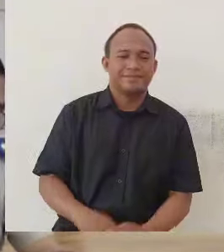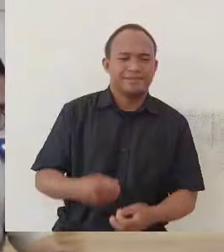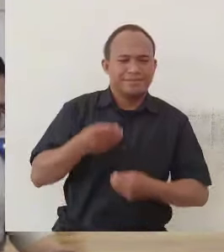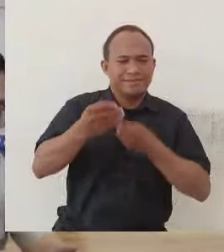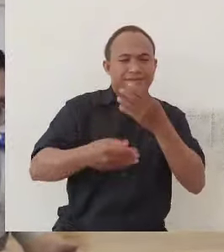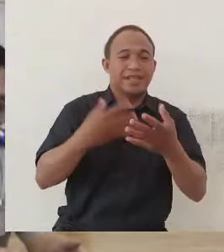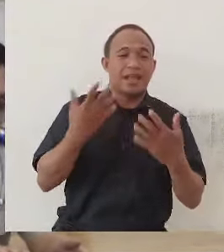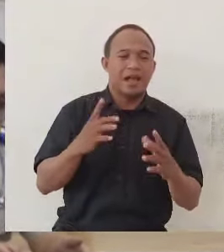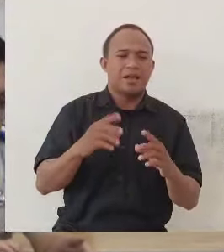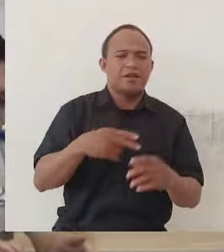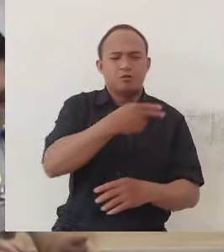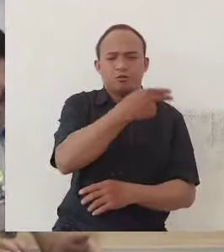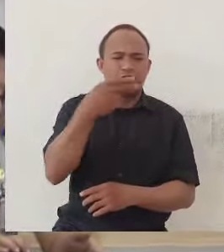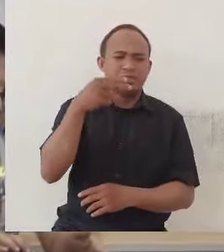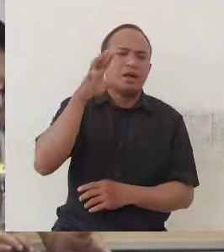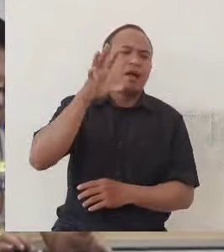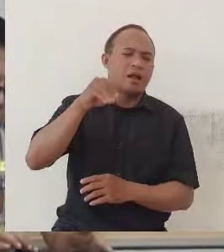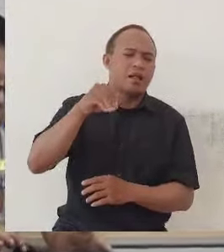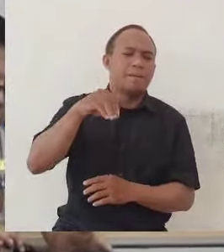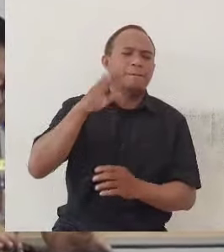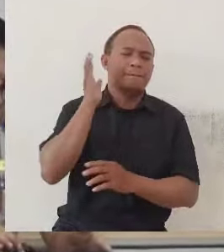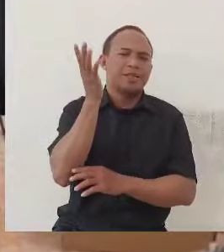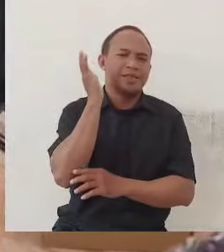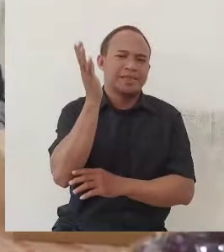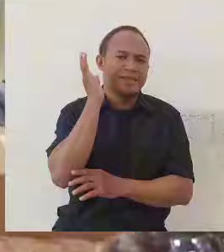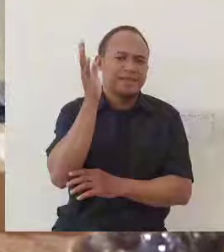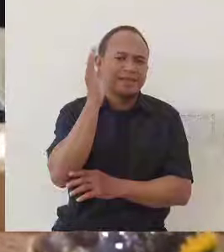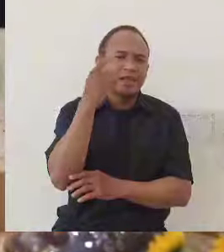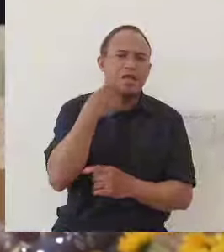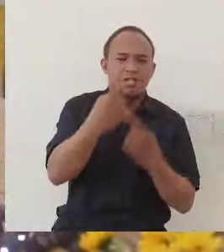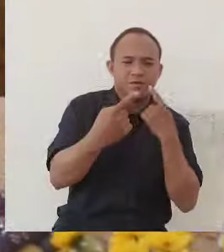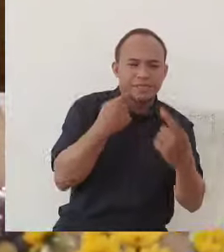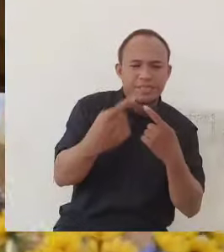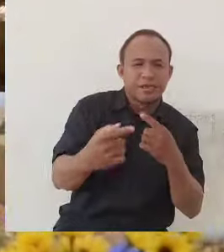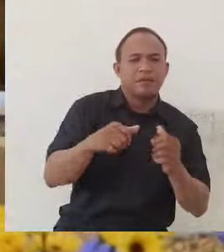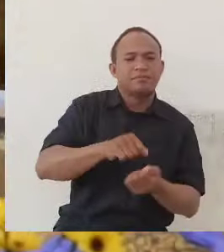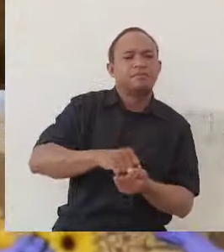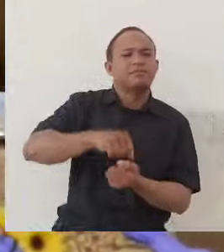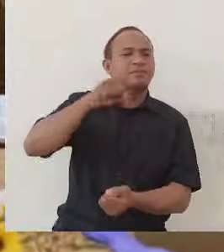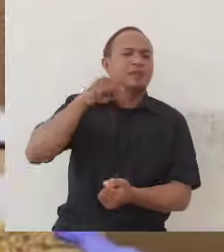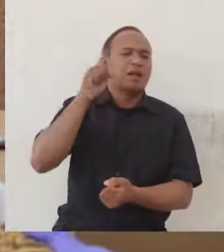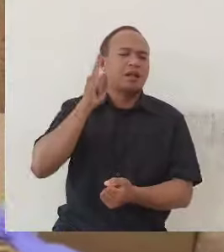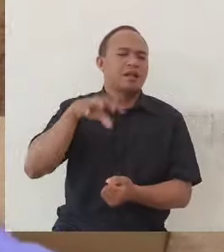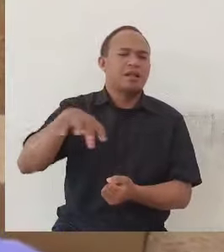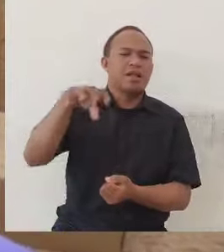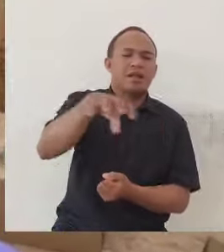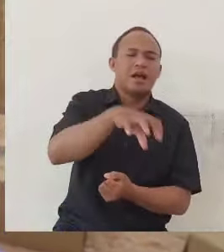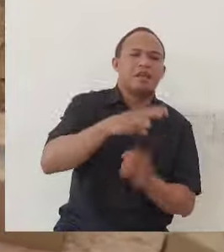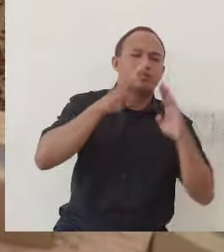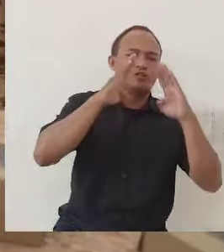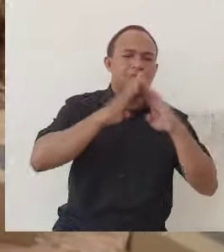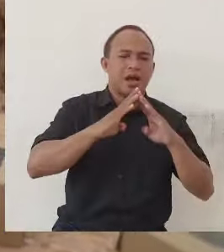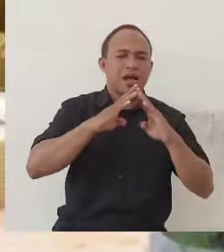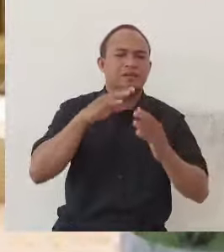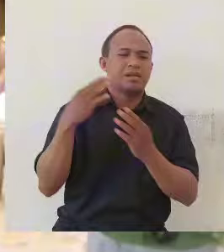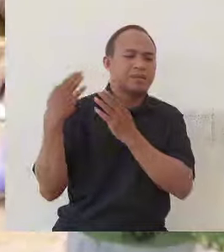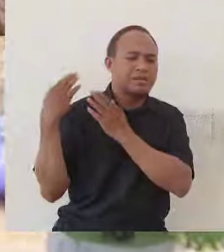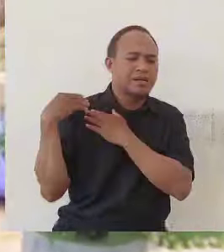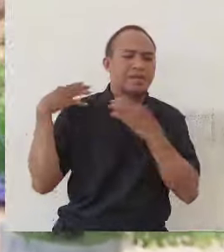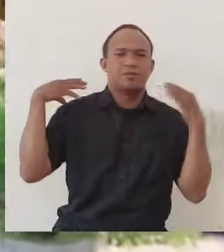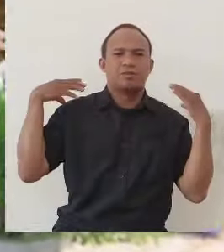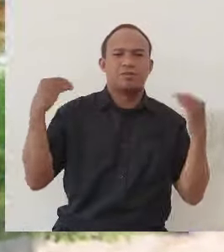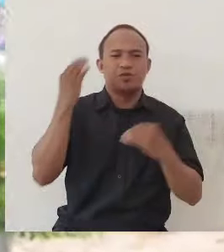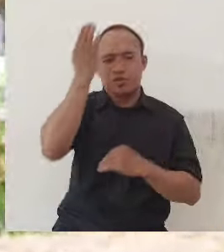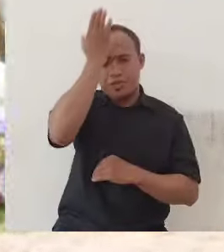Komisi Pemberantasan Korupsi Republik Indonesia menggelar rapat koordinasi percepatan sertifikasi aset pemerintah daerah di Aula Rumah